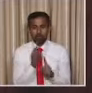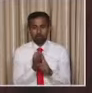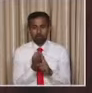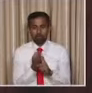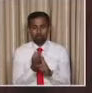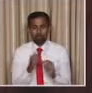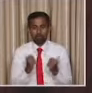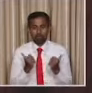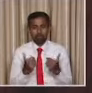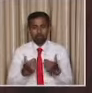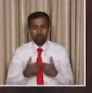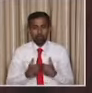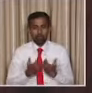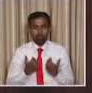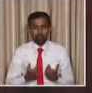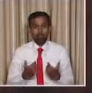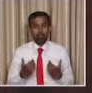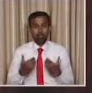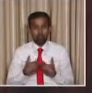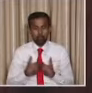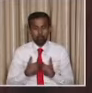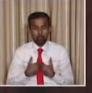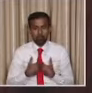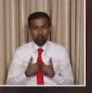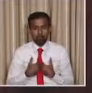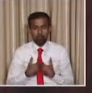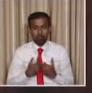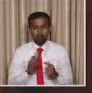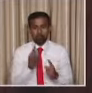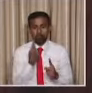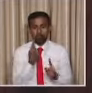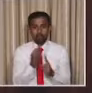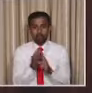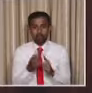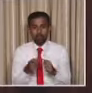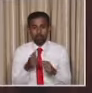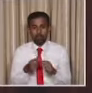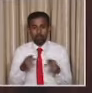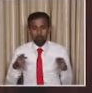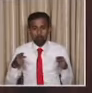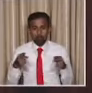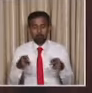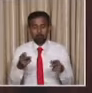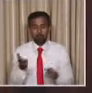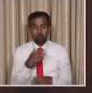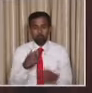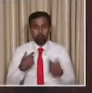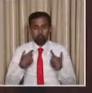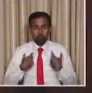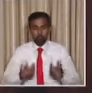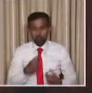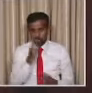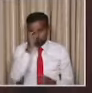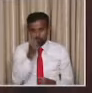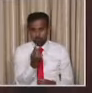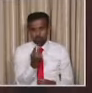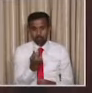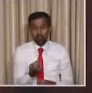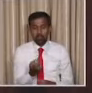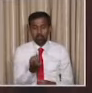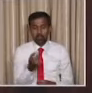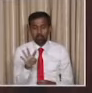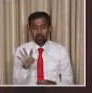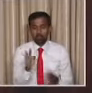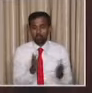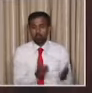ජීවත් වුණු අපි මහනුවර උපන් අපි මධ්‍ය පදිවේගී මාර්ගයේ දැන් මහින්ද රාජපක්ෂ මහත්මයා 2014 ආරම්භ